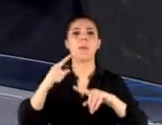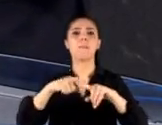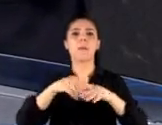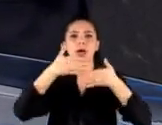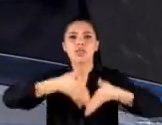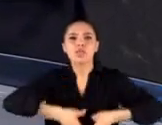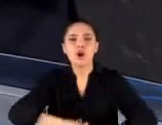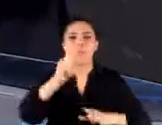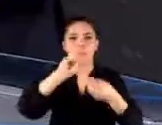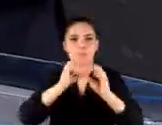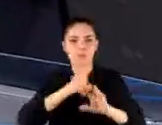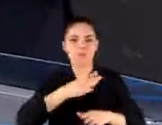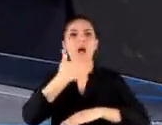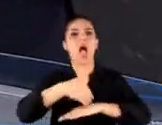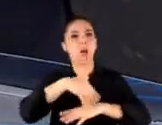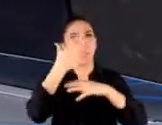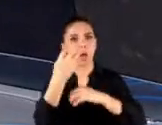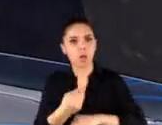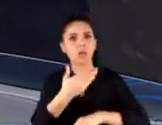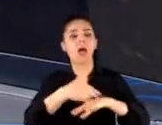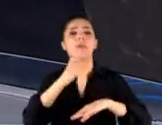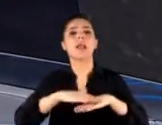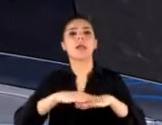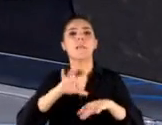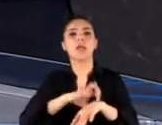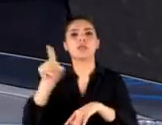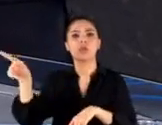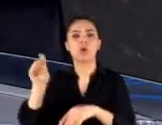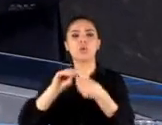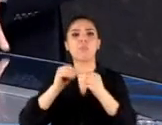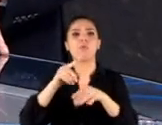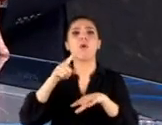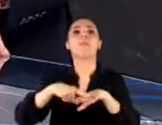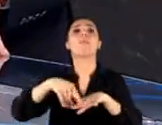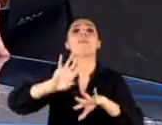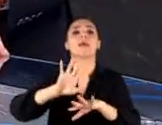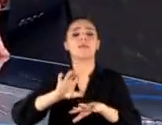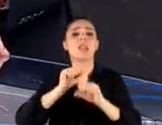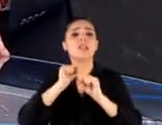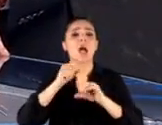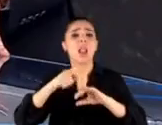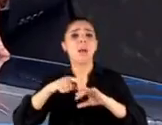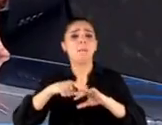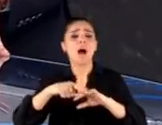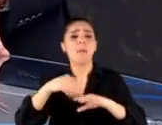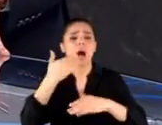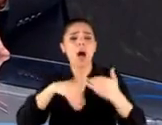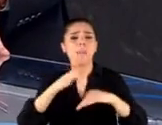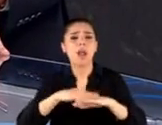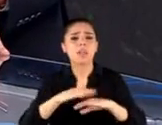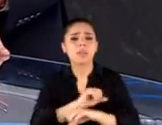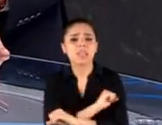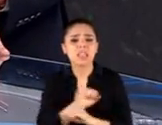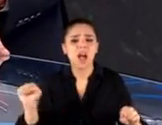doğuştan gelen bir problem vardı ve ameliyat olması gerekiyordu. Ama ameliyatı yapan doktor problem olan parmağı değil de sağlam parmağını ameliyat etti